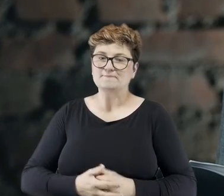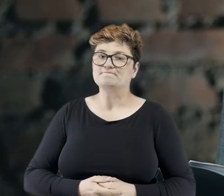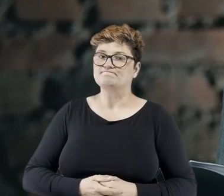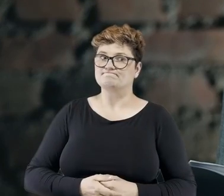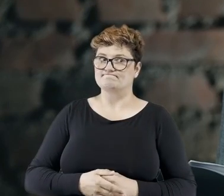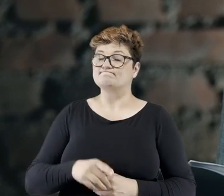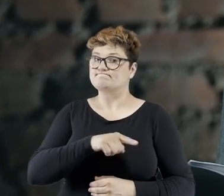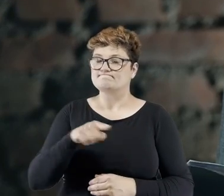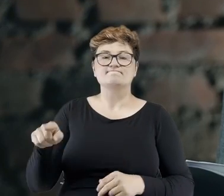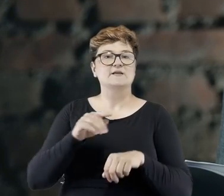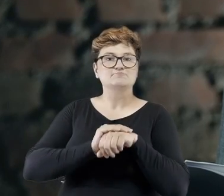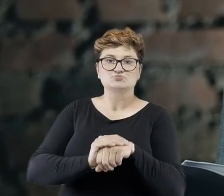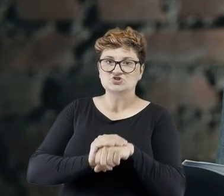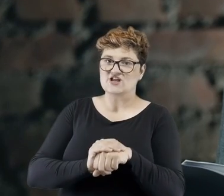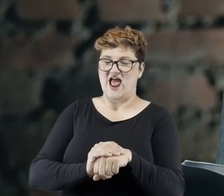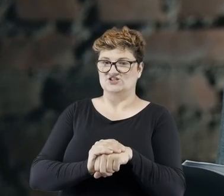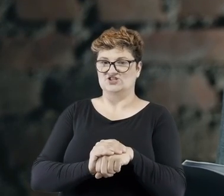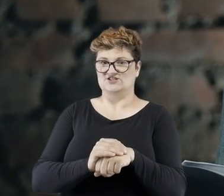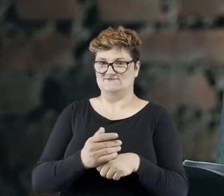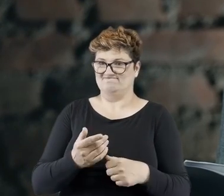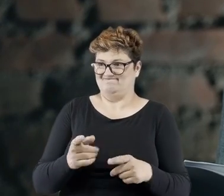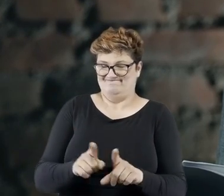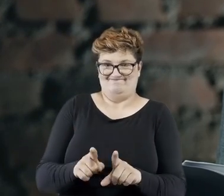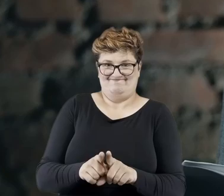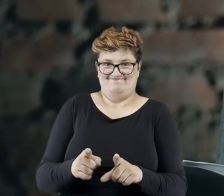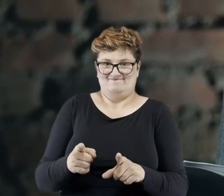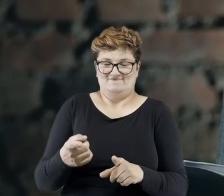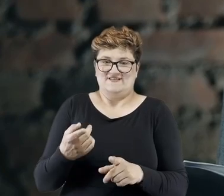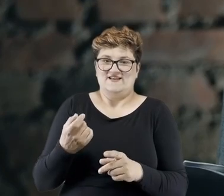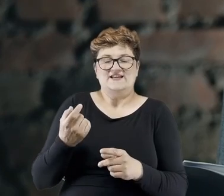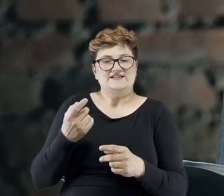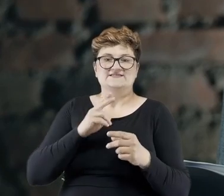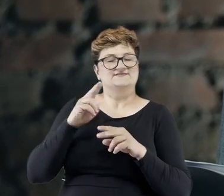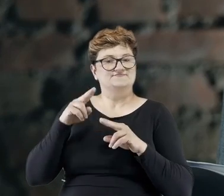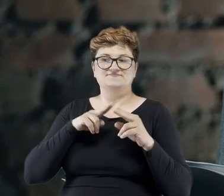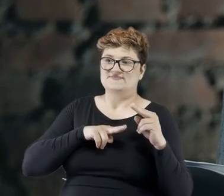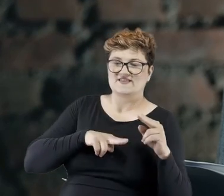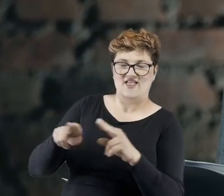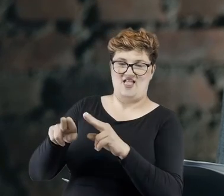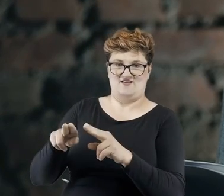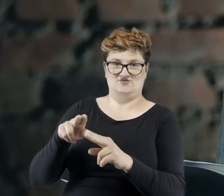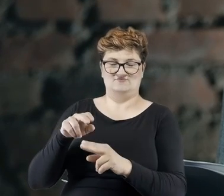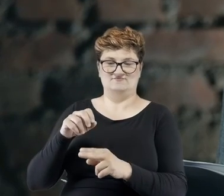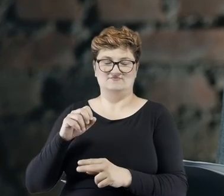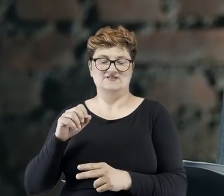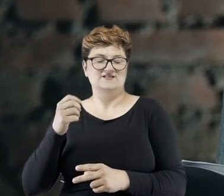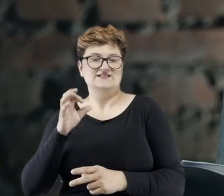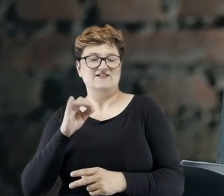ich przyjaźń właśnie, no taka przyjaźń oparta też na zależności Przybyszewskiej od